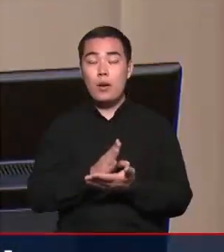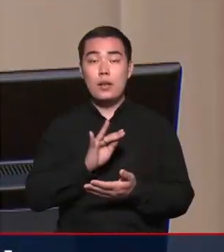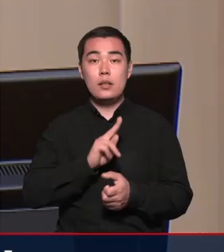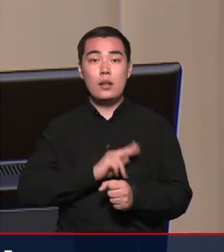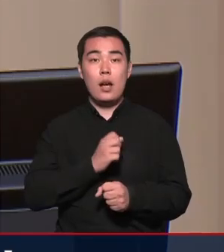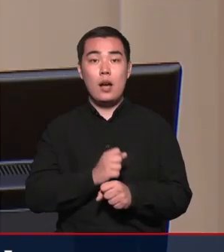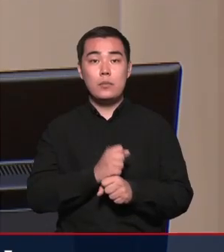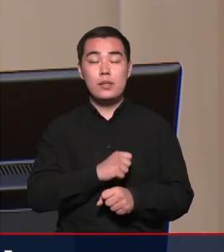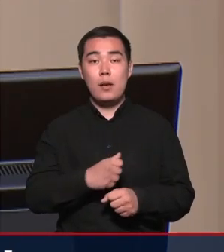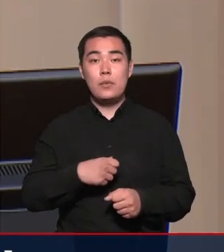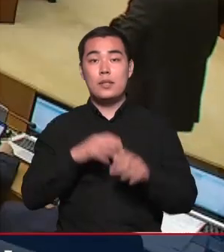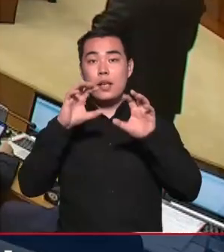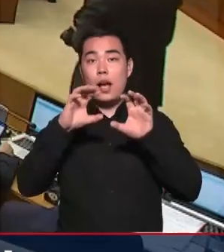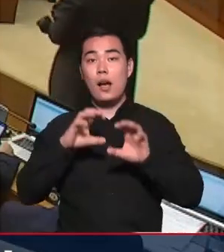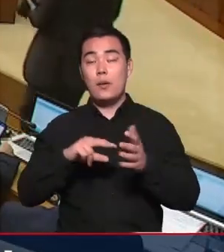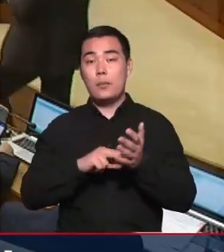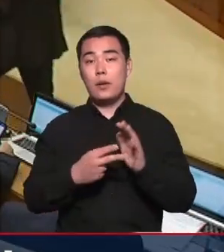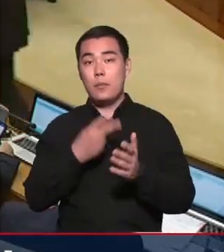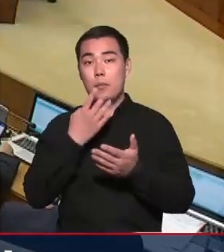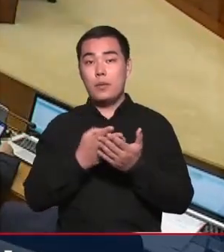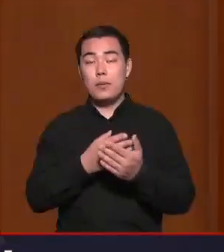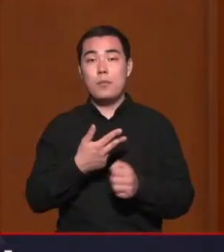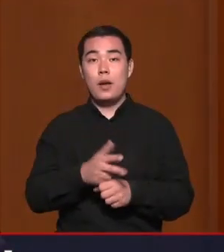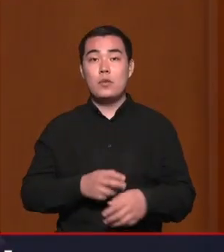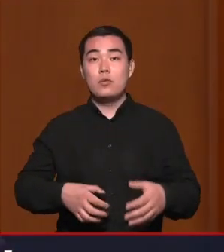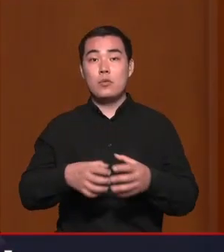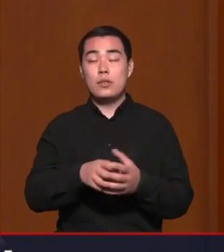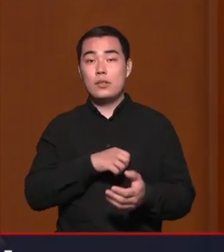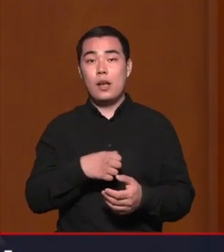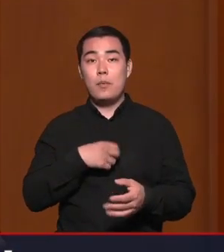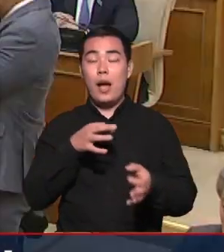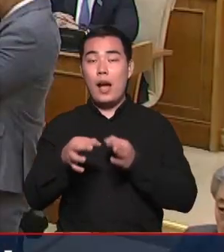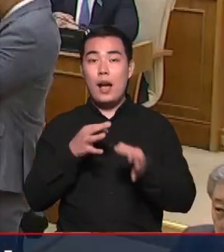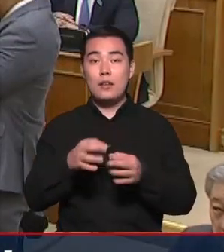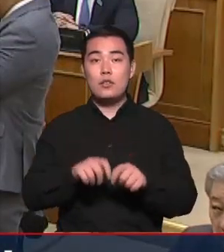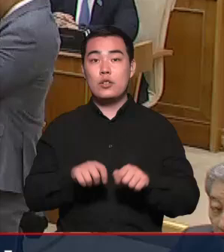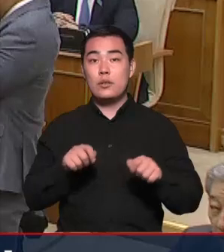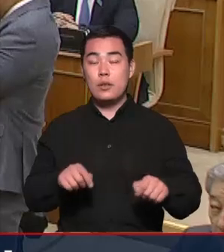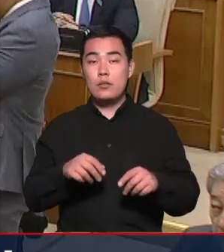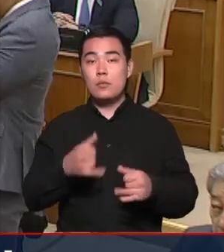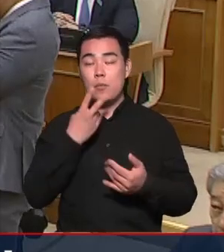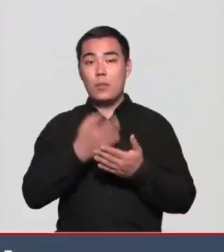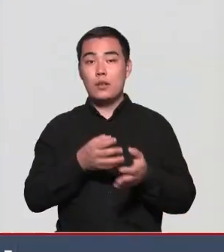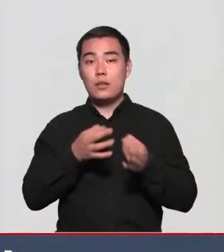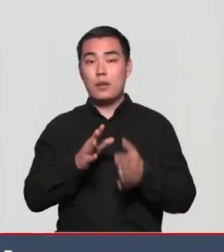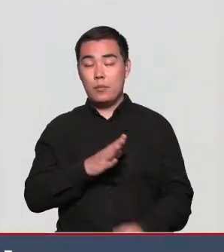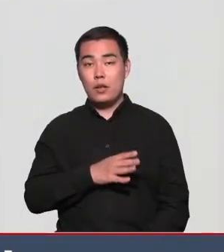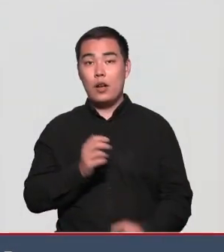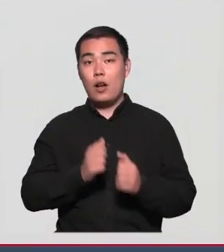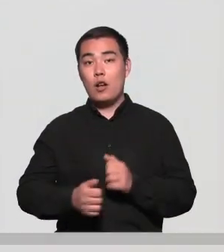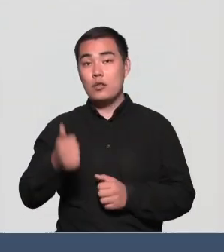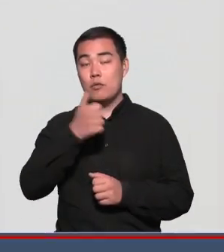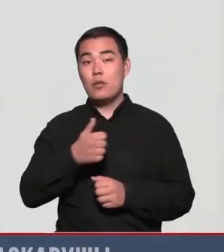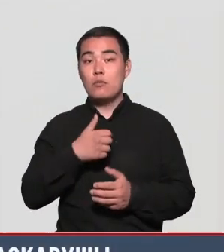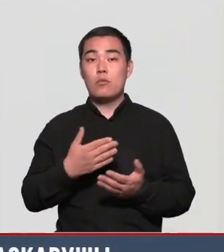және заң шығарушы органдардың ғимаратындағы мобильді студиялар өзекті мәселелерді талқылайтын ашық диалог алаңына айналды. Жыл сайын күзгі